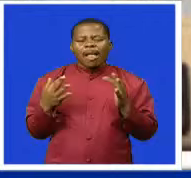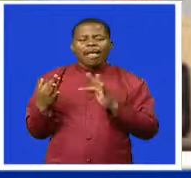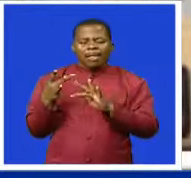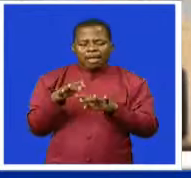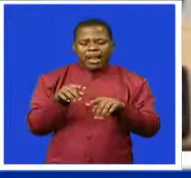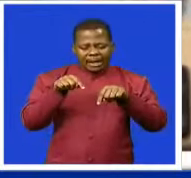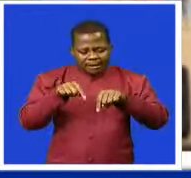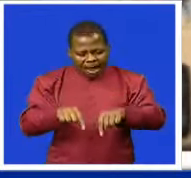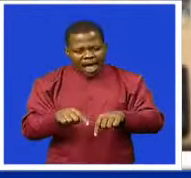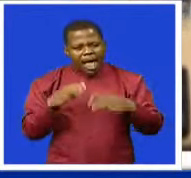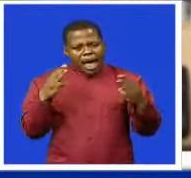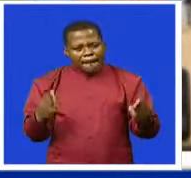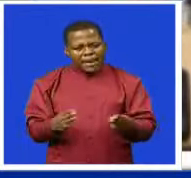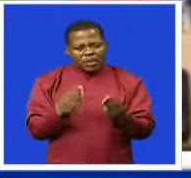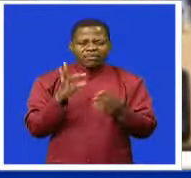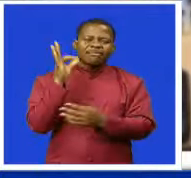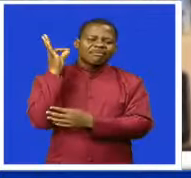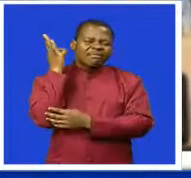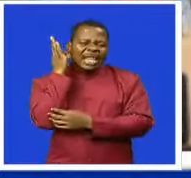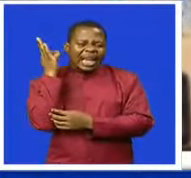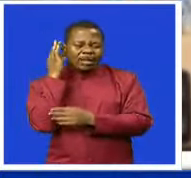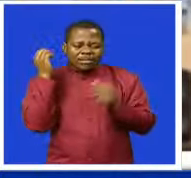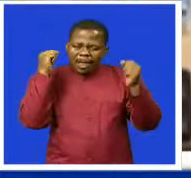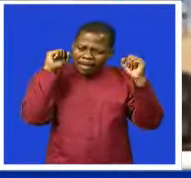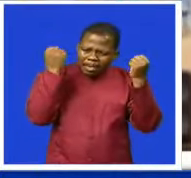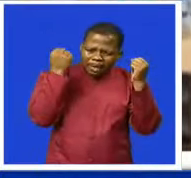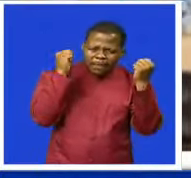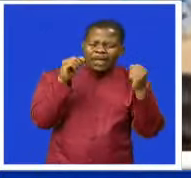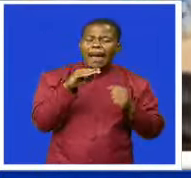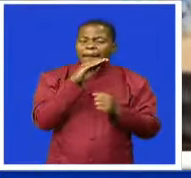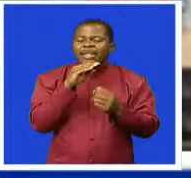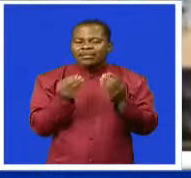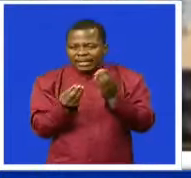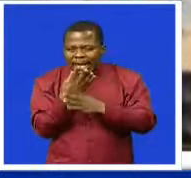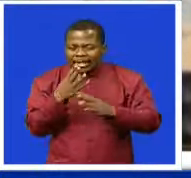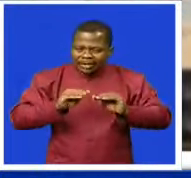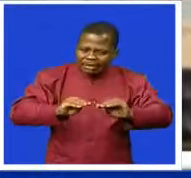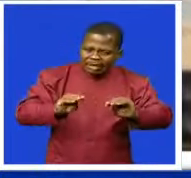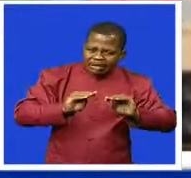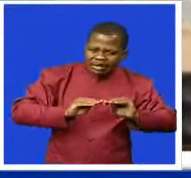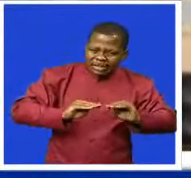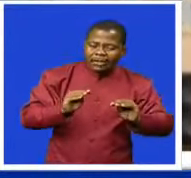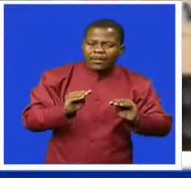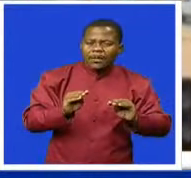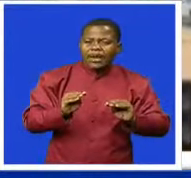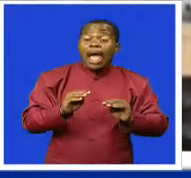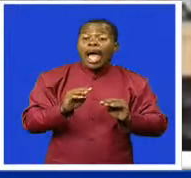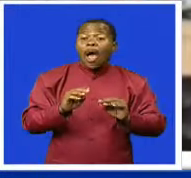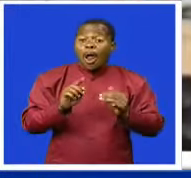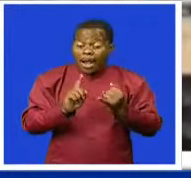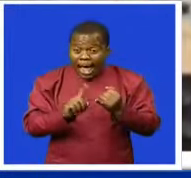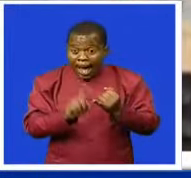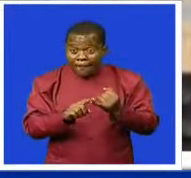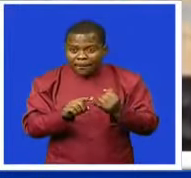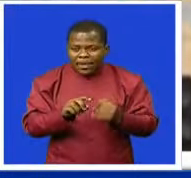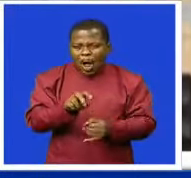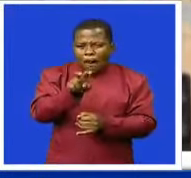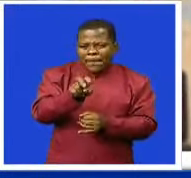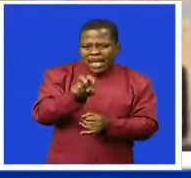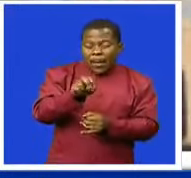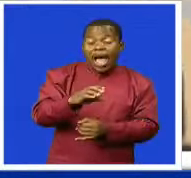ke sesifaka tifundziso letifaka ekhathi kwebiwa kwelithusi letifaka